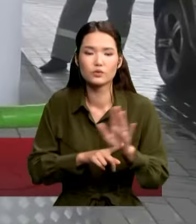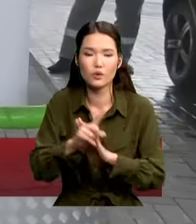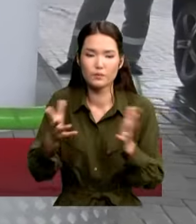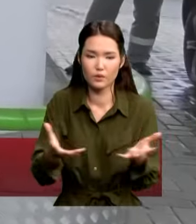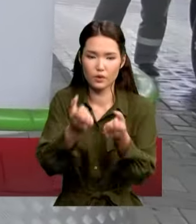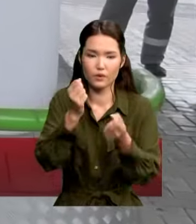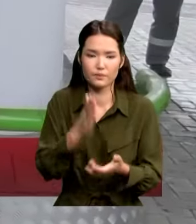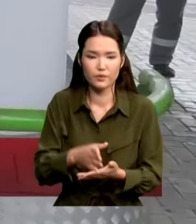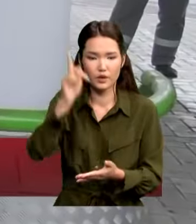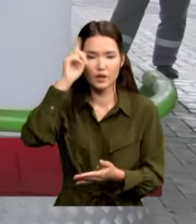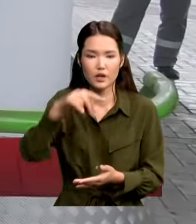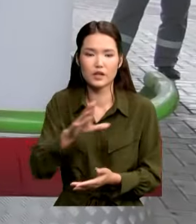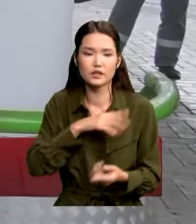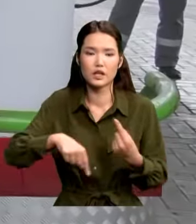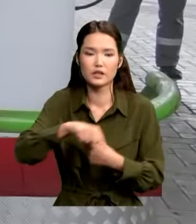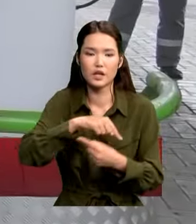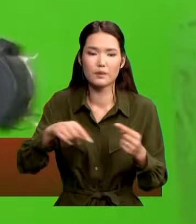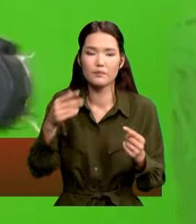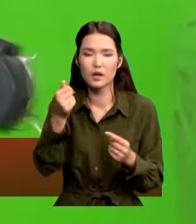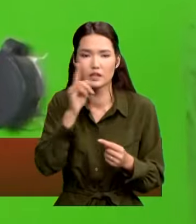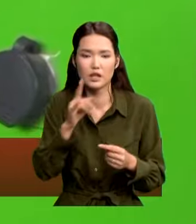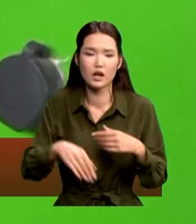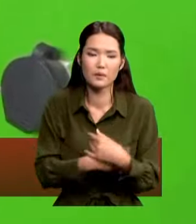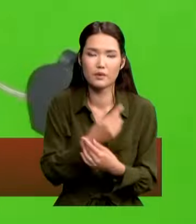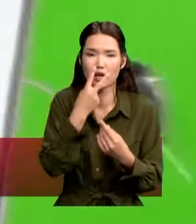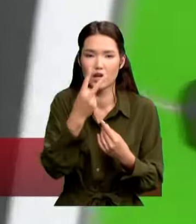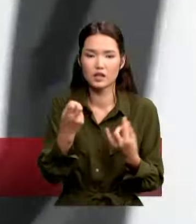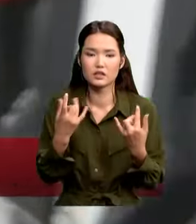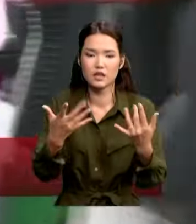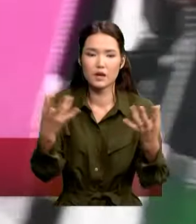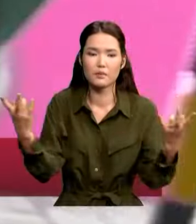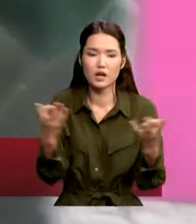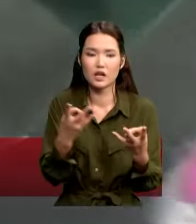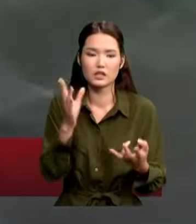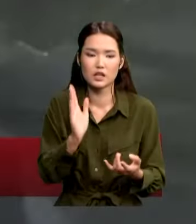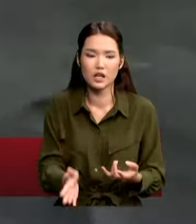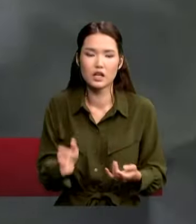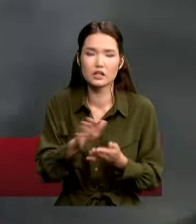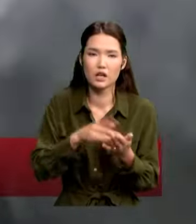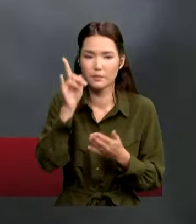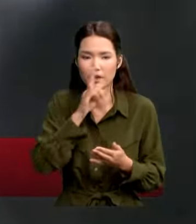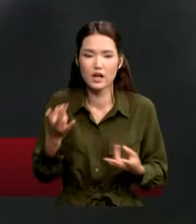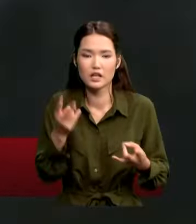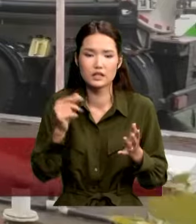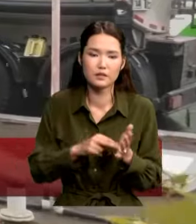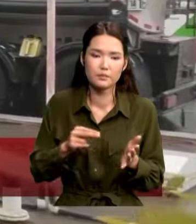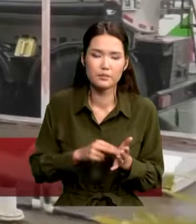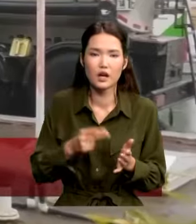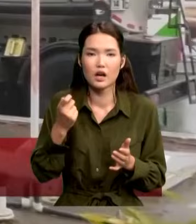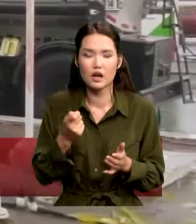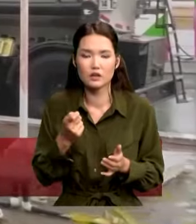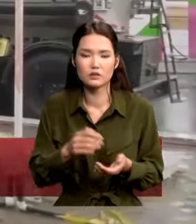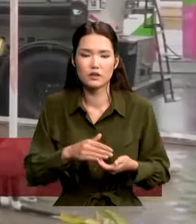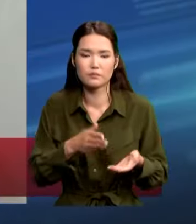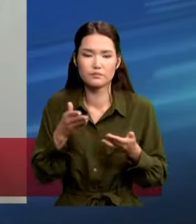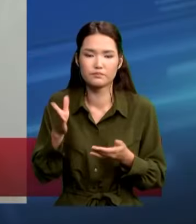отыр. Әсет Наурызғалиев біздің нарықта қалыптасқан баға қайта қарауды талап етеді деп санайды. Ол жанармай құны елімізде тиісті бағадан арзан екенін алға тартып